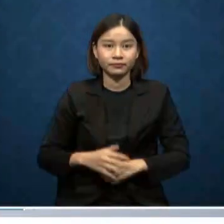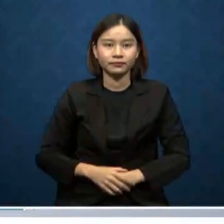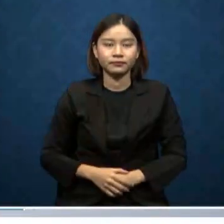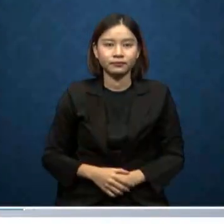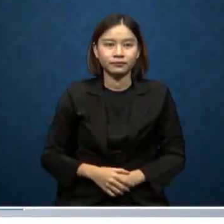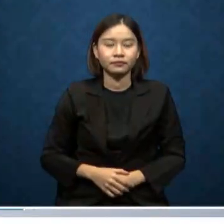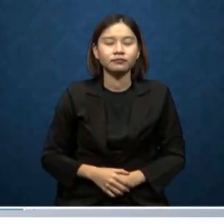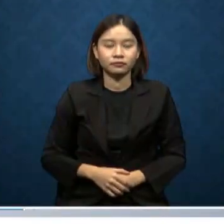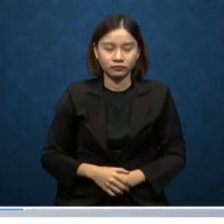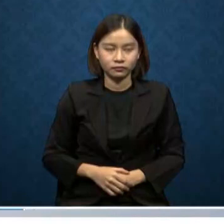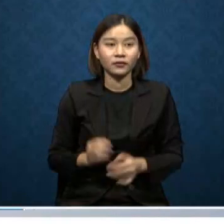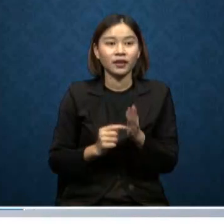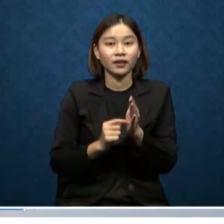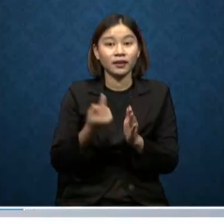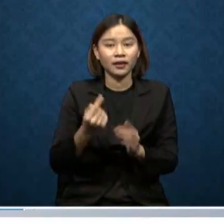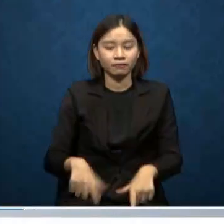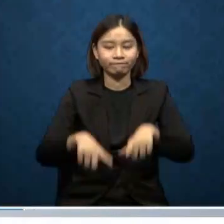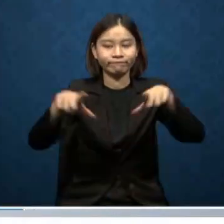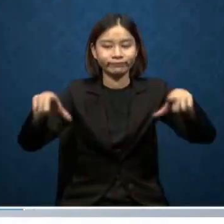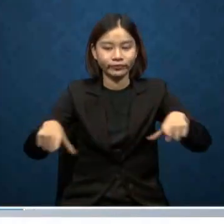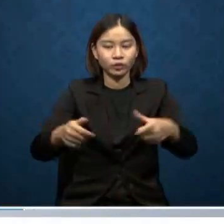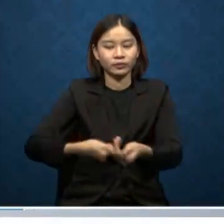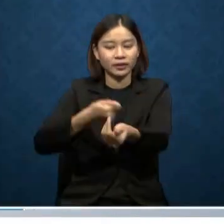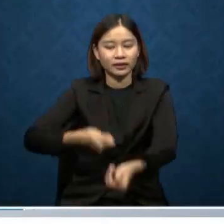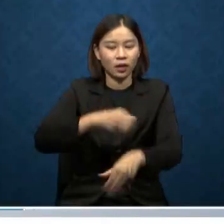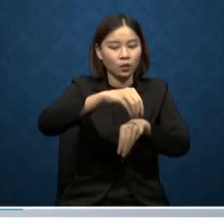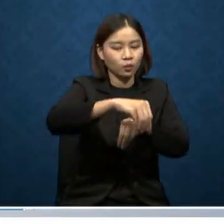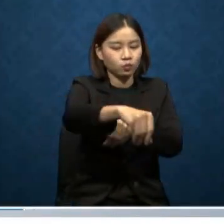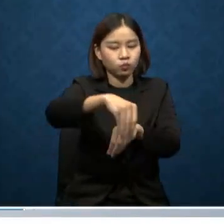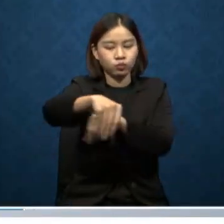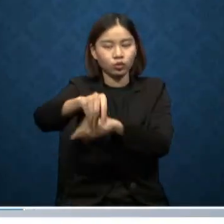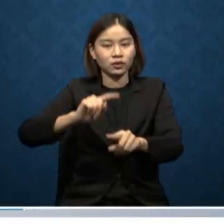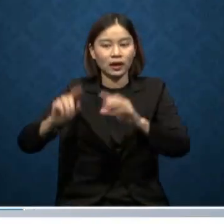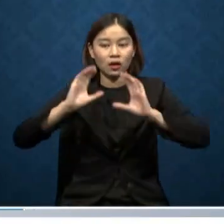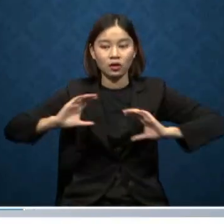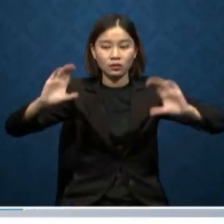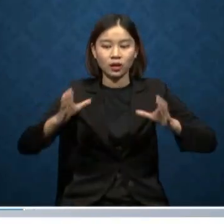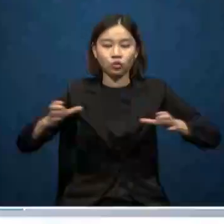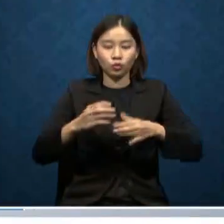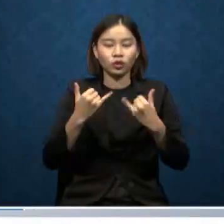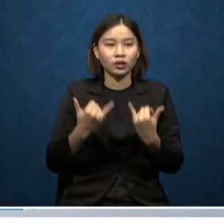ประเดนแรกเลยนะครับในเรื่แปลงเกษฐ ต้องเรีนทครบ่าอิบรใภา